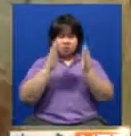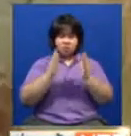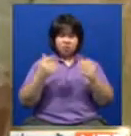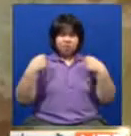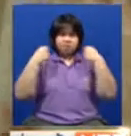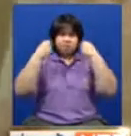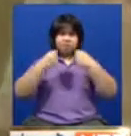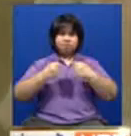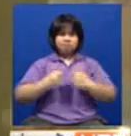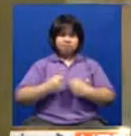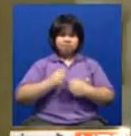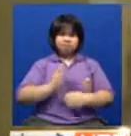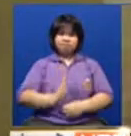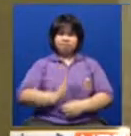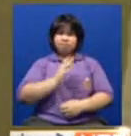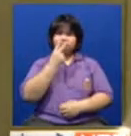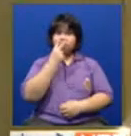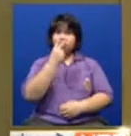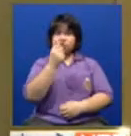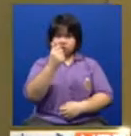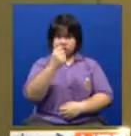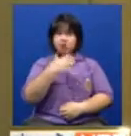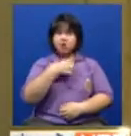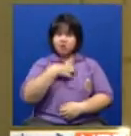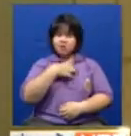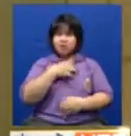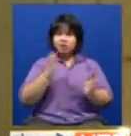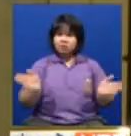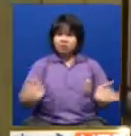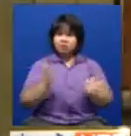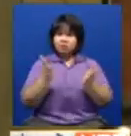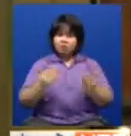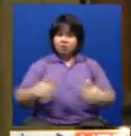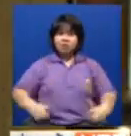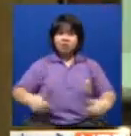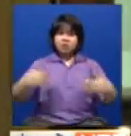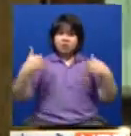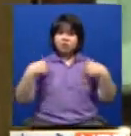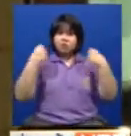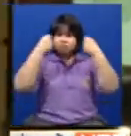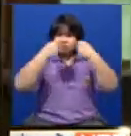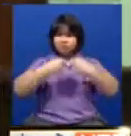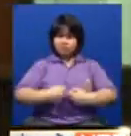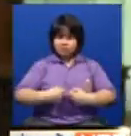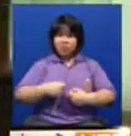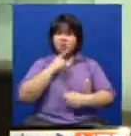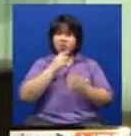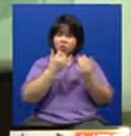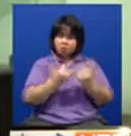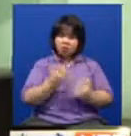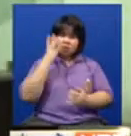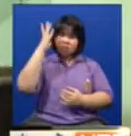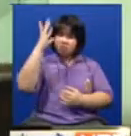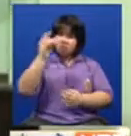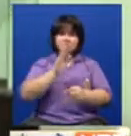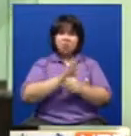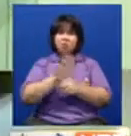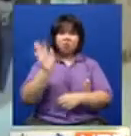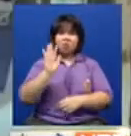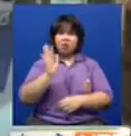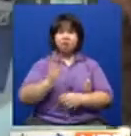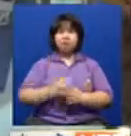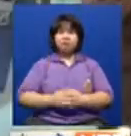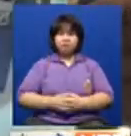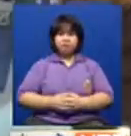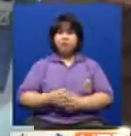ทำให้บุคลิกดูดีขึ้นที่สำคัญอยากให้มีการรณรงค์ใส่ชุดไทยในชีวิตประจำวันไม่เพียงแค่ใส่ในวันนี้หรือว่าวันพรุ่งนี้ด้วยค่ะ